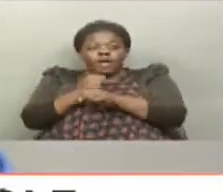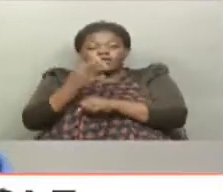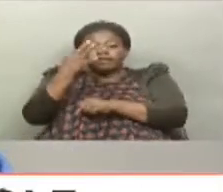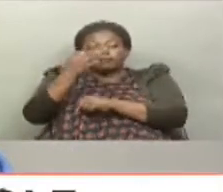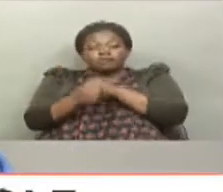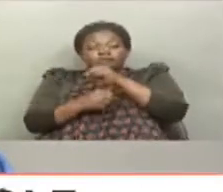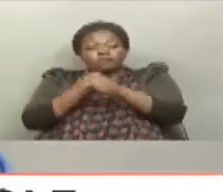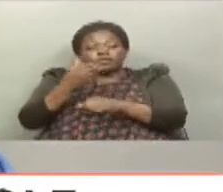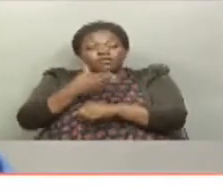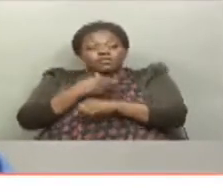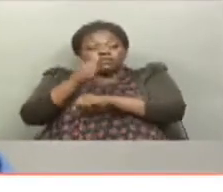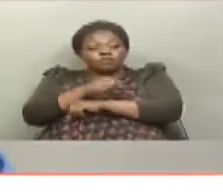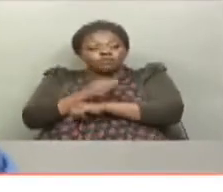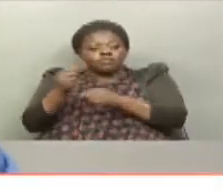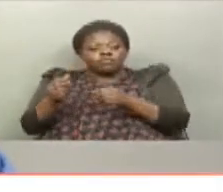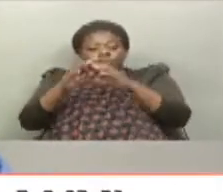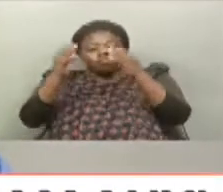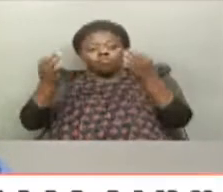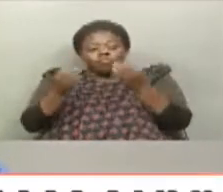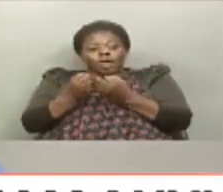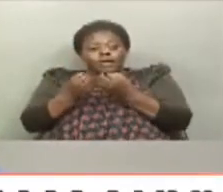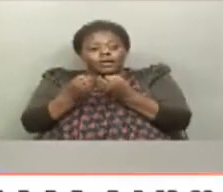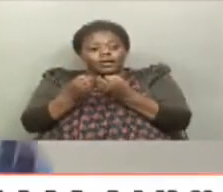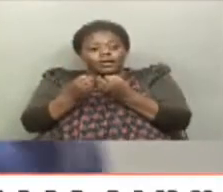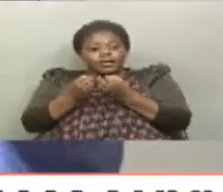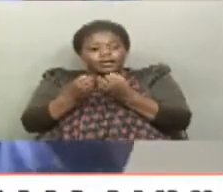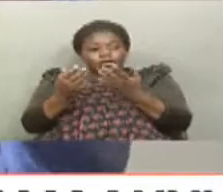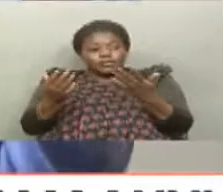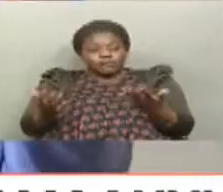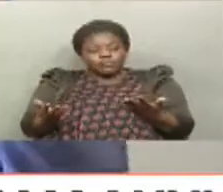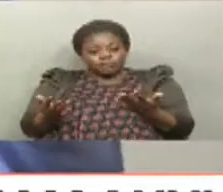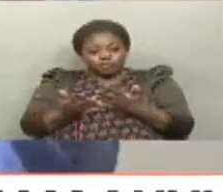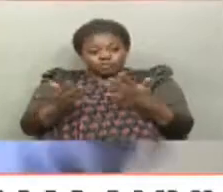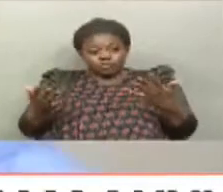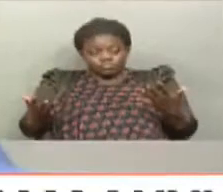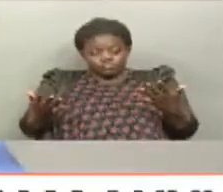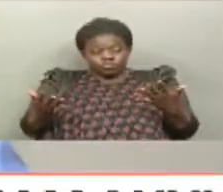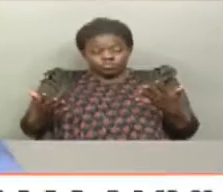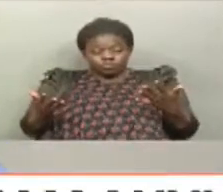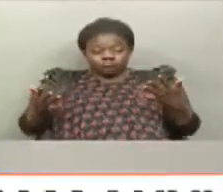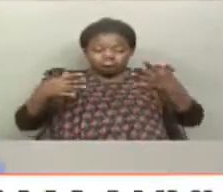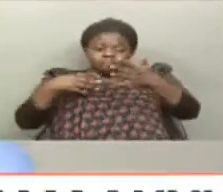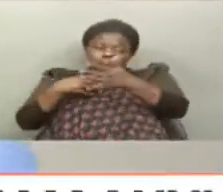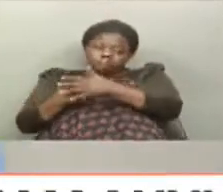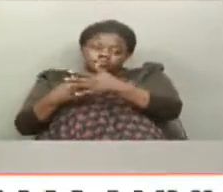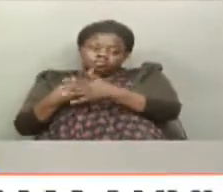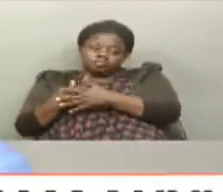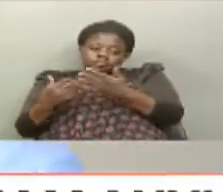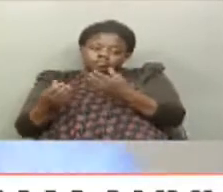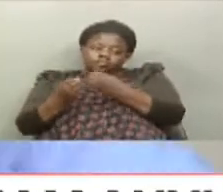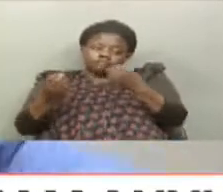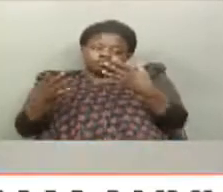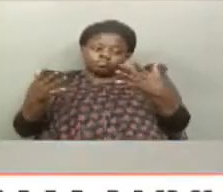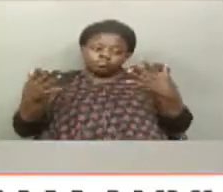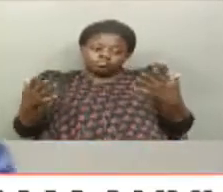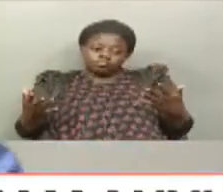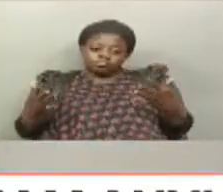Tulina ekisomero lyaffe wali tulina workshop na Lukolong workshop wazingenda osingira ddala okubeera kuba wali machines naye nga basinga bajoba